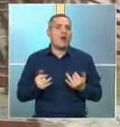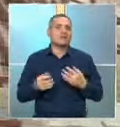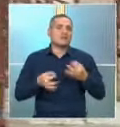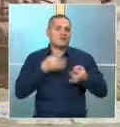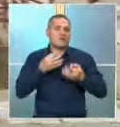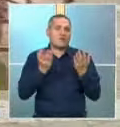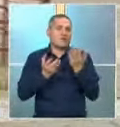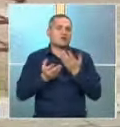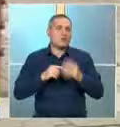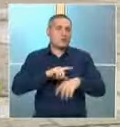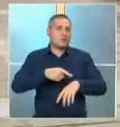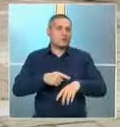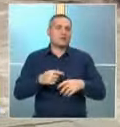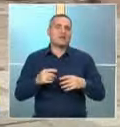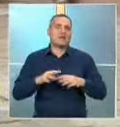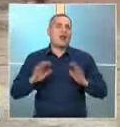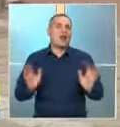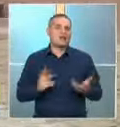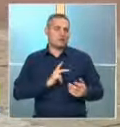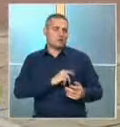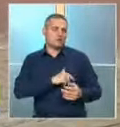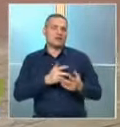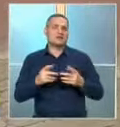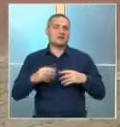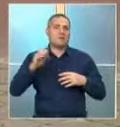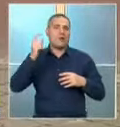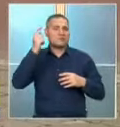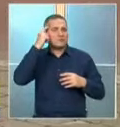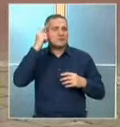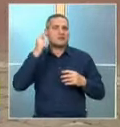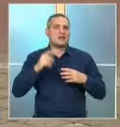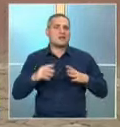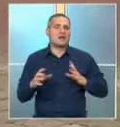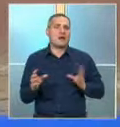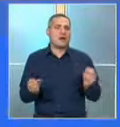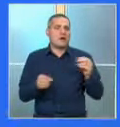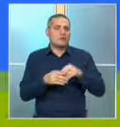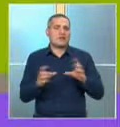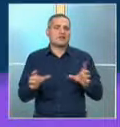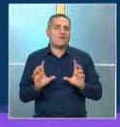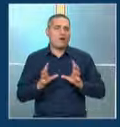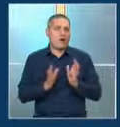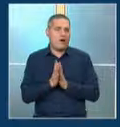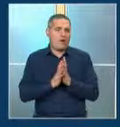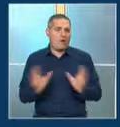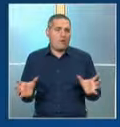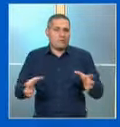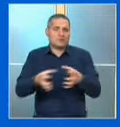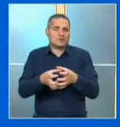към учебния процес, по-бърза социализация и по-осъзната принадлежност към общността.